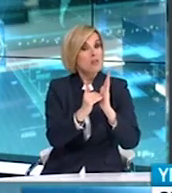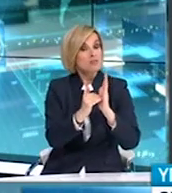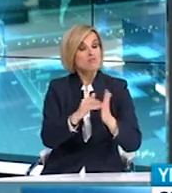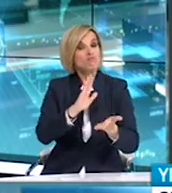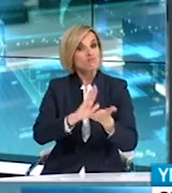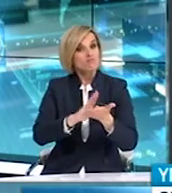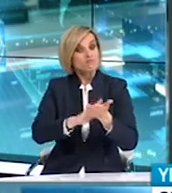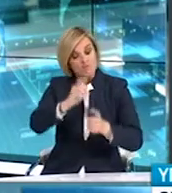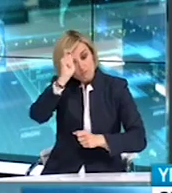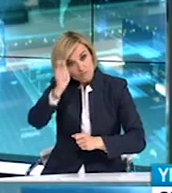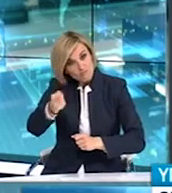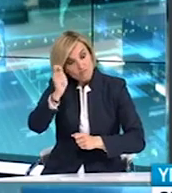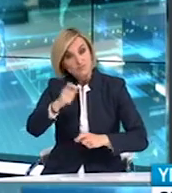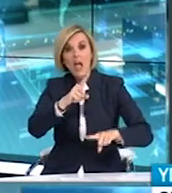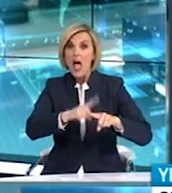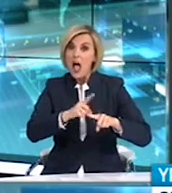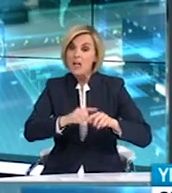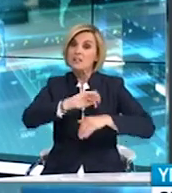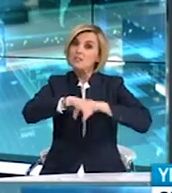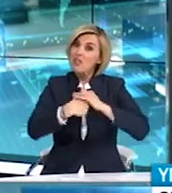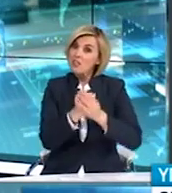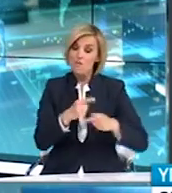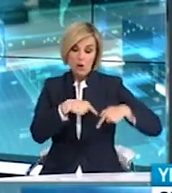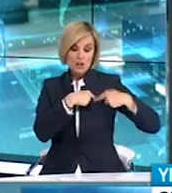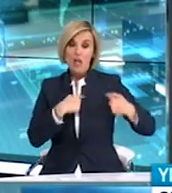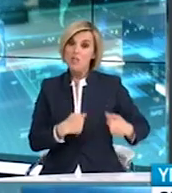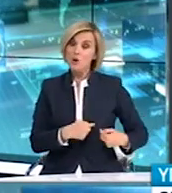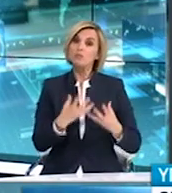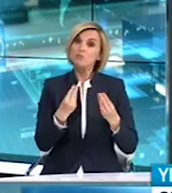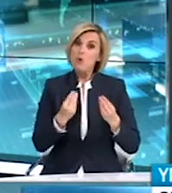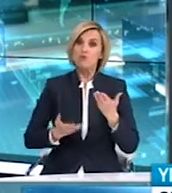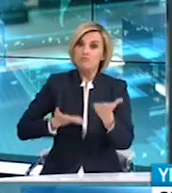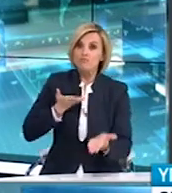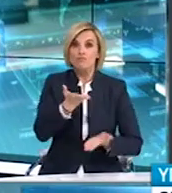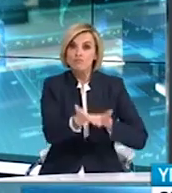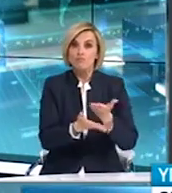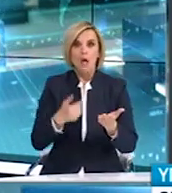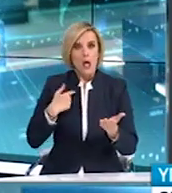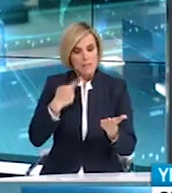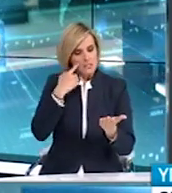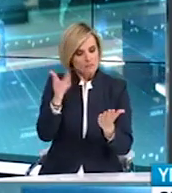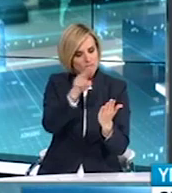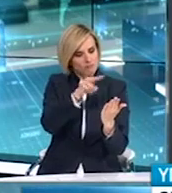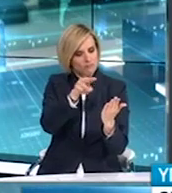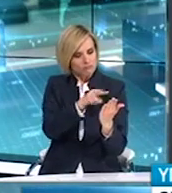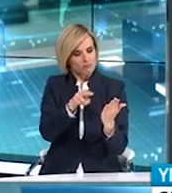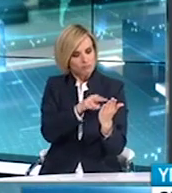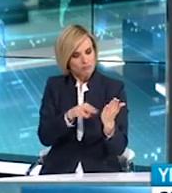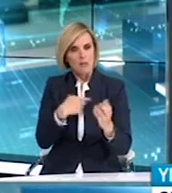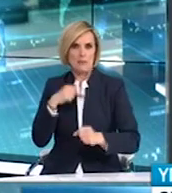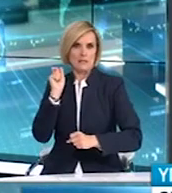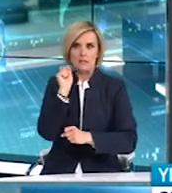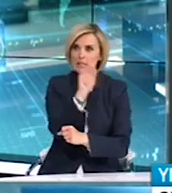εκδήλωση ενδιαφέροντος συνεχίζονται αμείωτη. Οι αιτήσεις των εθελοντών, αφού κατανεμηθούν ανά ειδικότητα, θα αποσταλούν στις